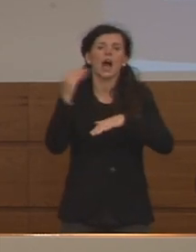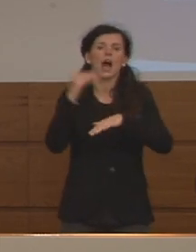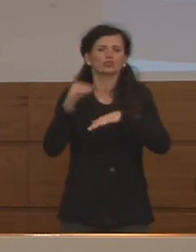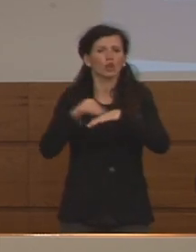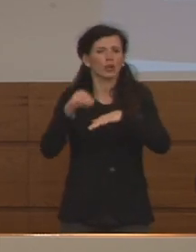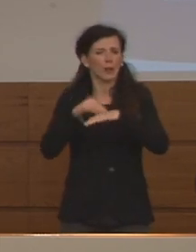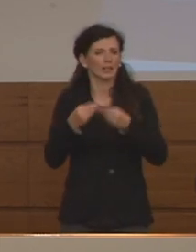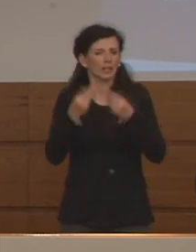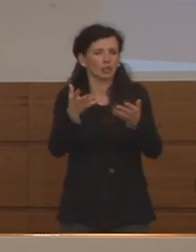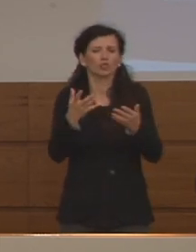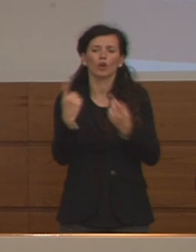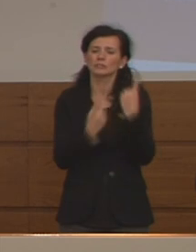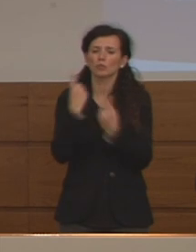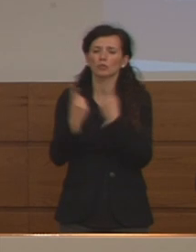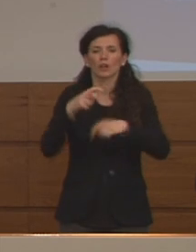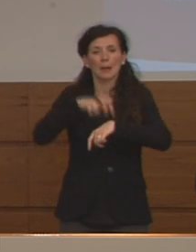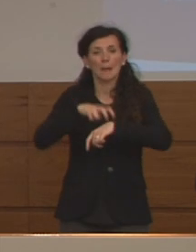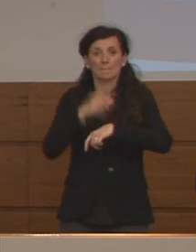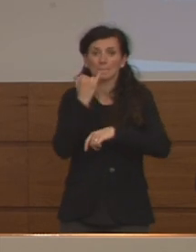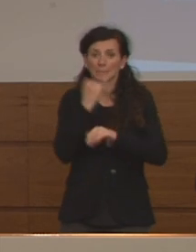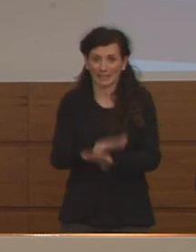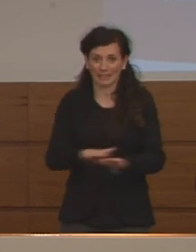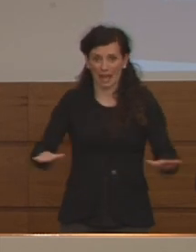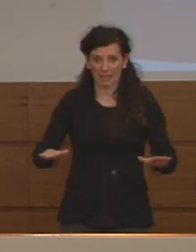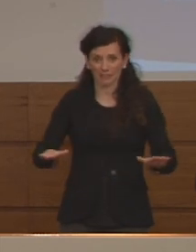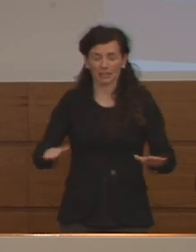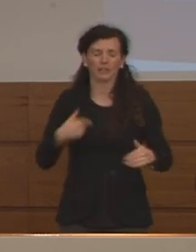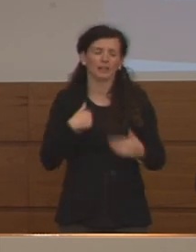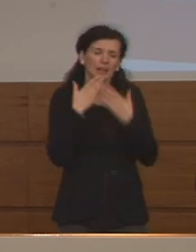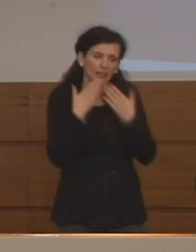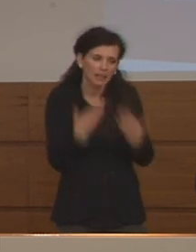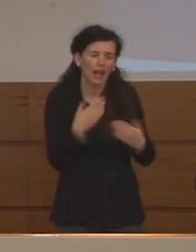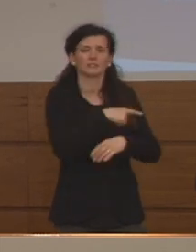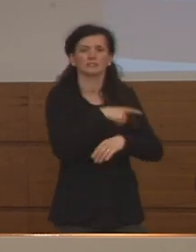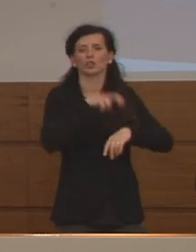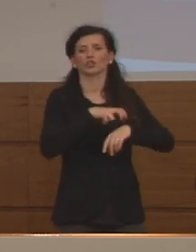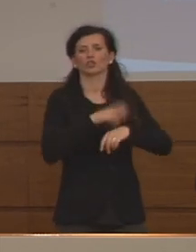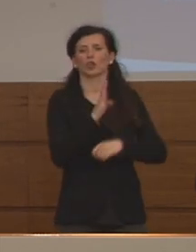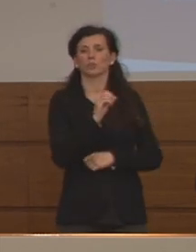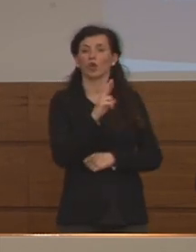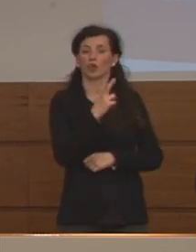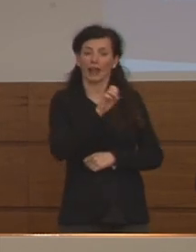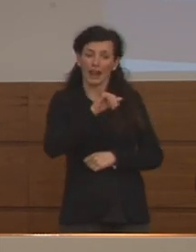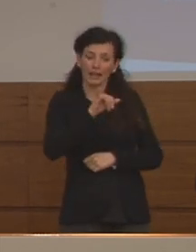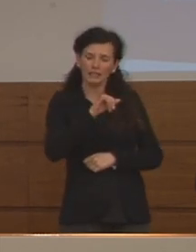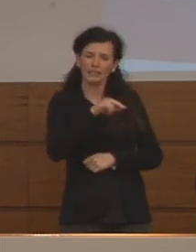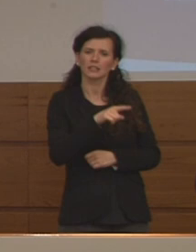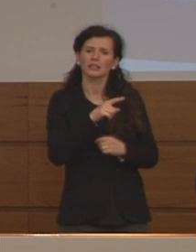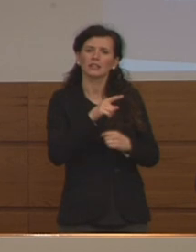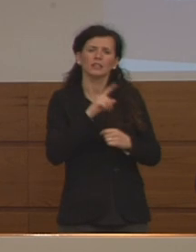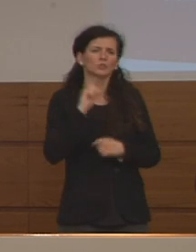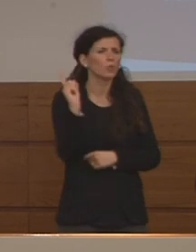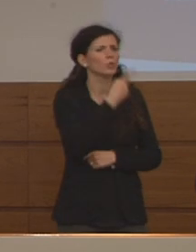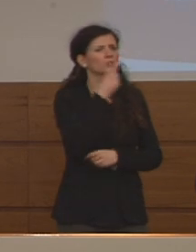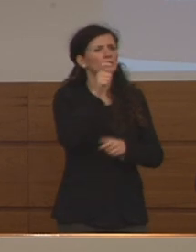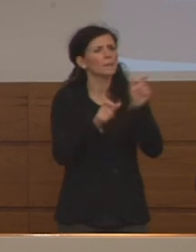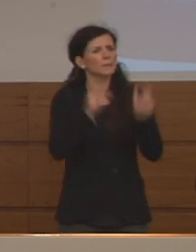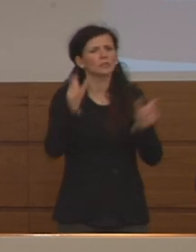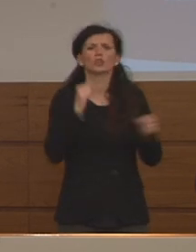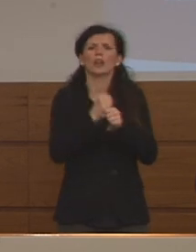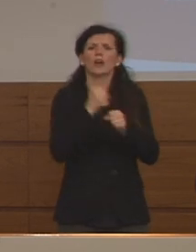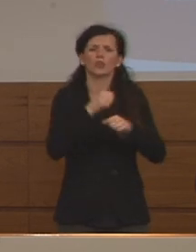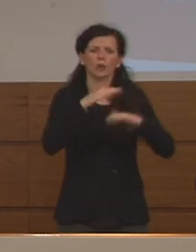pediatrica permettetemi di ringraziare il dottor borrelli e tutti coloro che lavorano alla protezione civile per me è